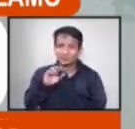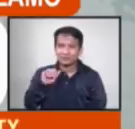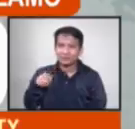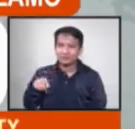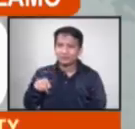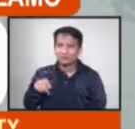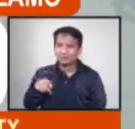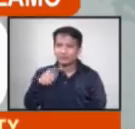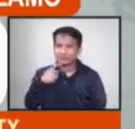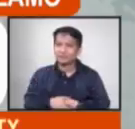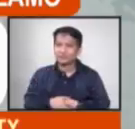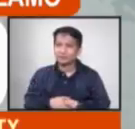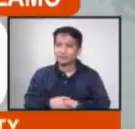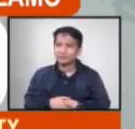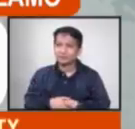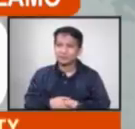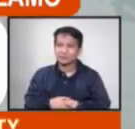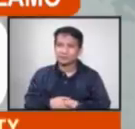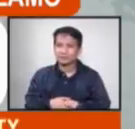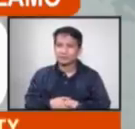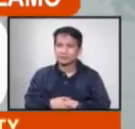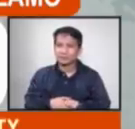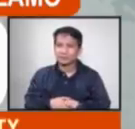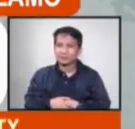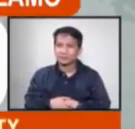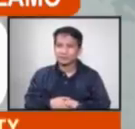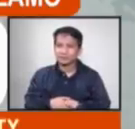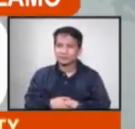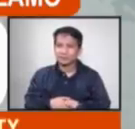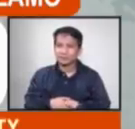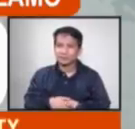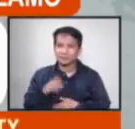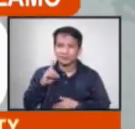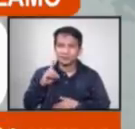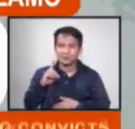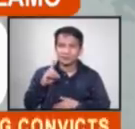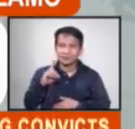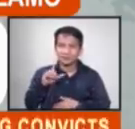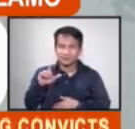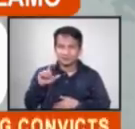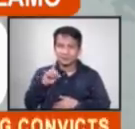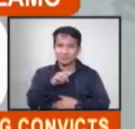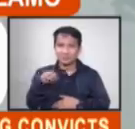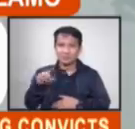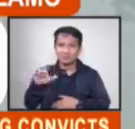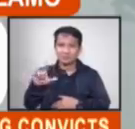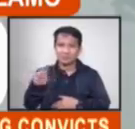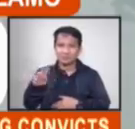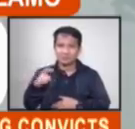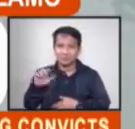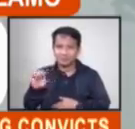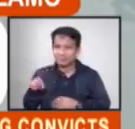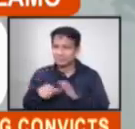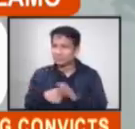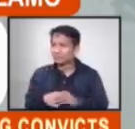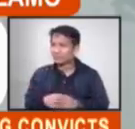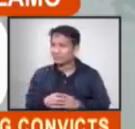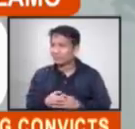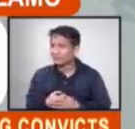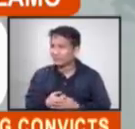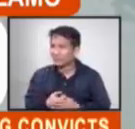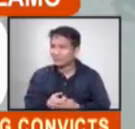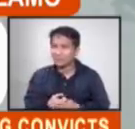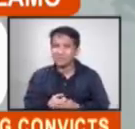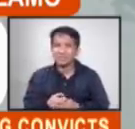Eh, UAAP, tatawagan ko. Wala na po ako dyan sa ano. Well, tatawagan ko lahat ng Basketball Association para hindi ka nakuring referee. Maski na sa mga